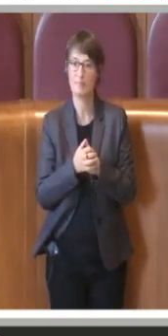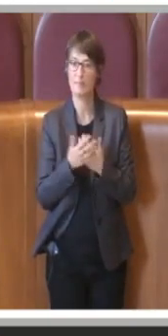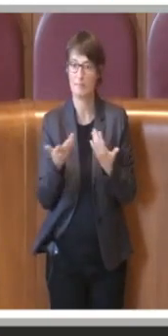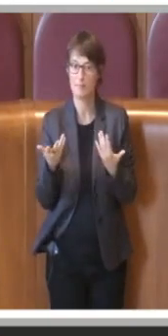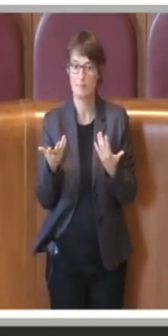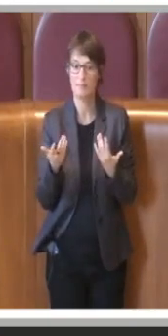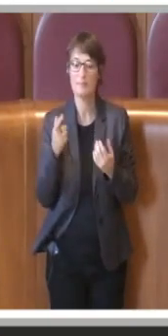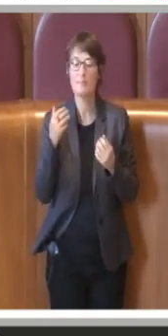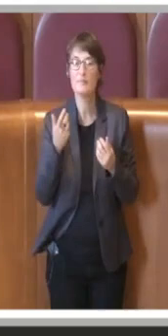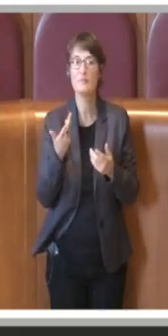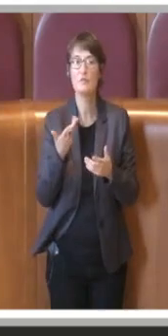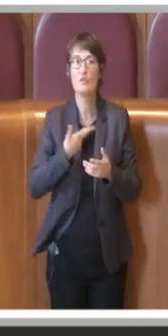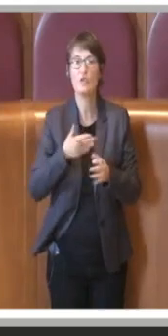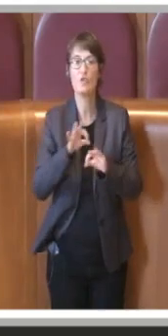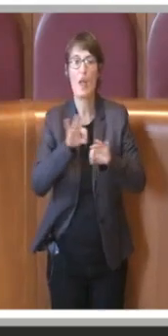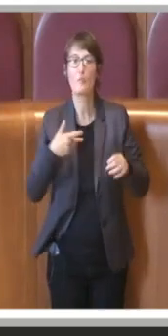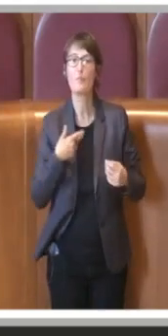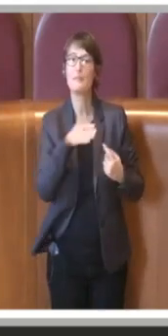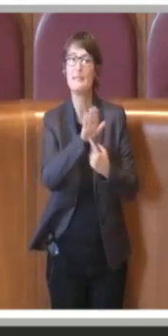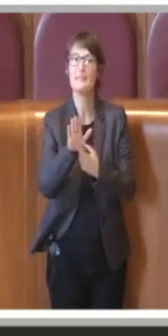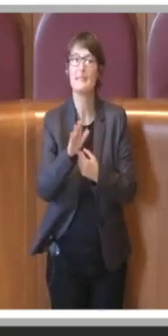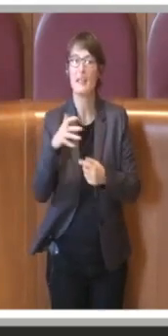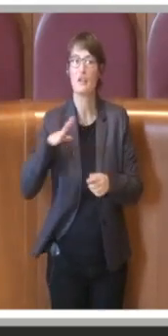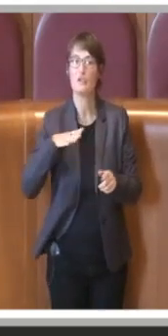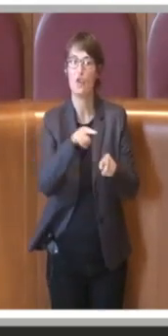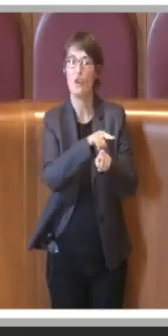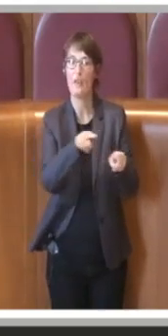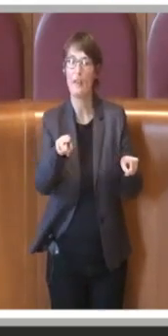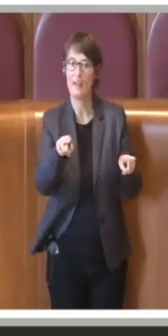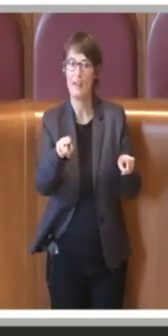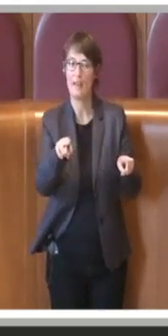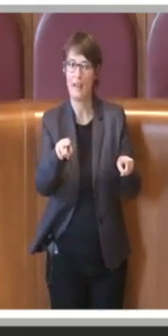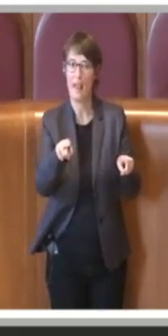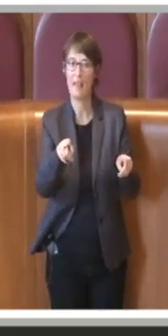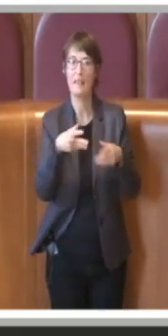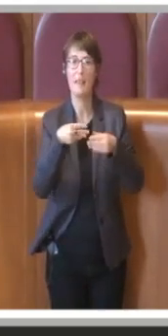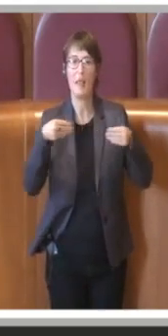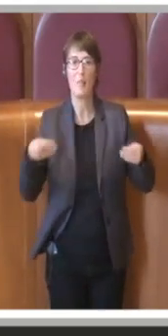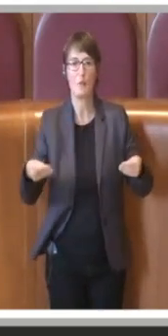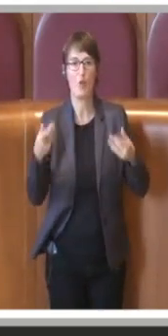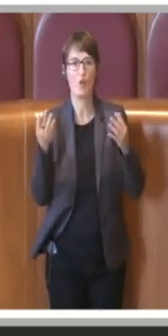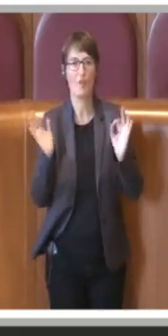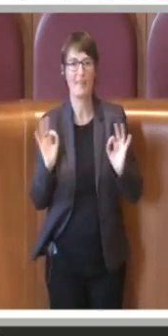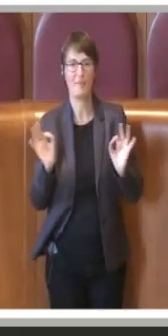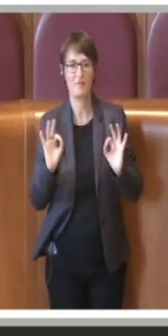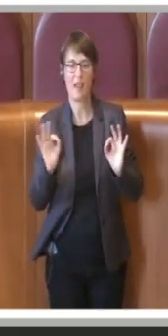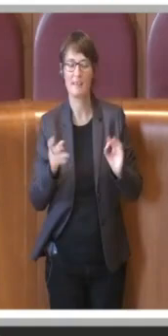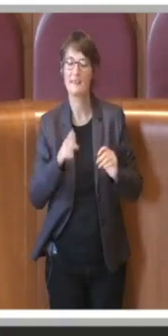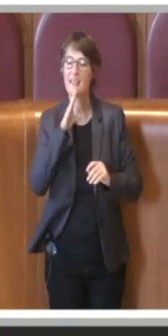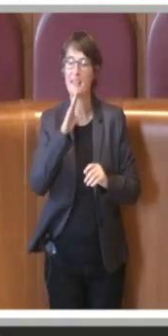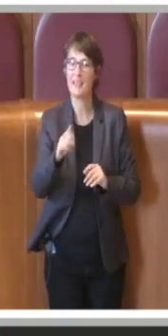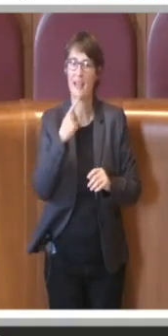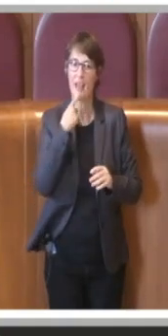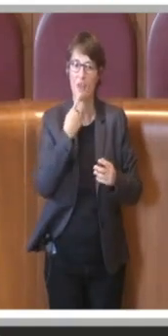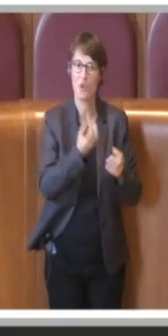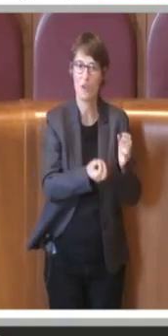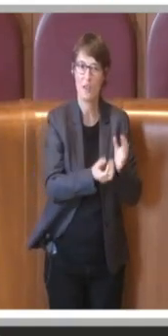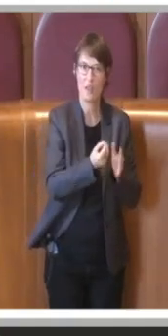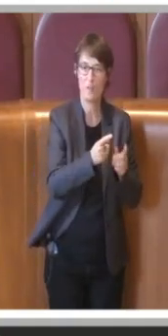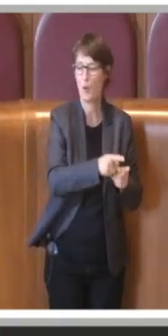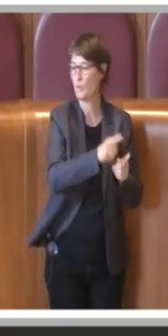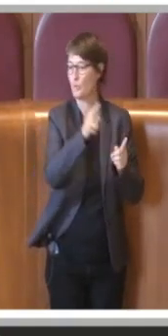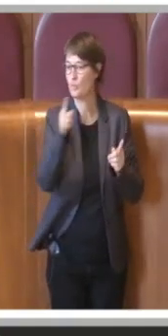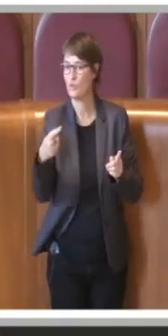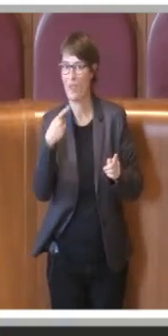la presentazione ai clienti di prodotti genuini direttamente dal produttore al consumatore. Questa è una delle, diciamo,